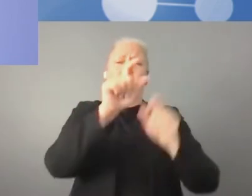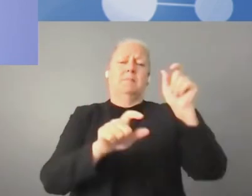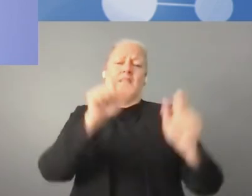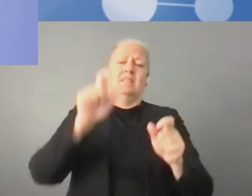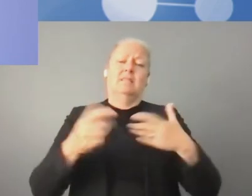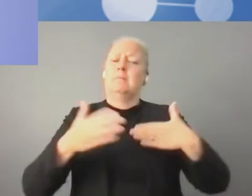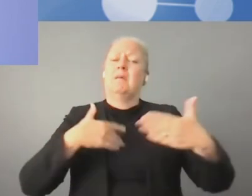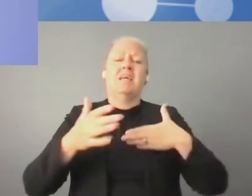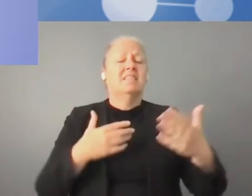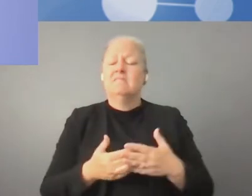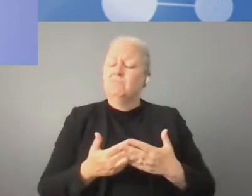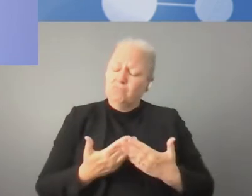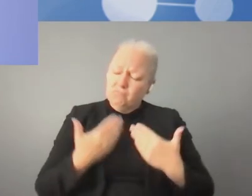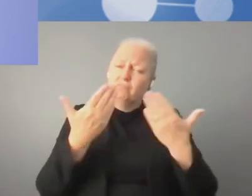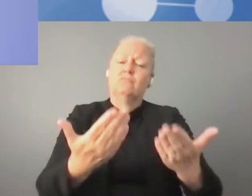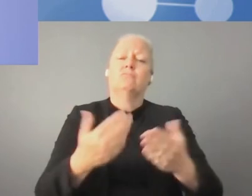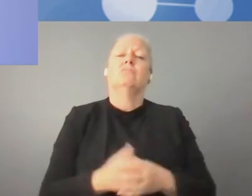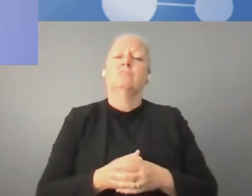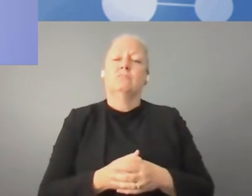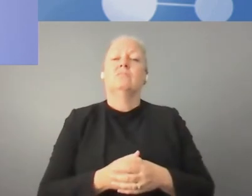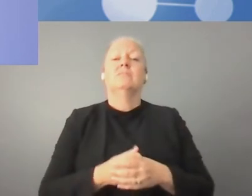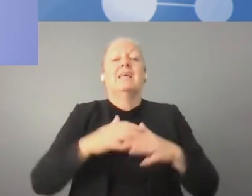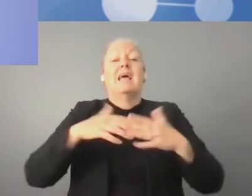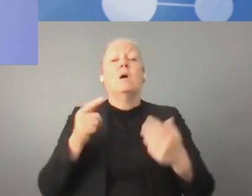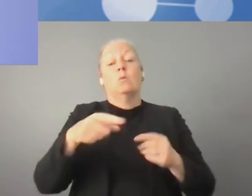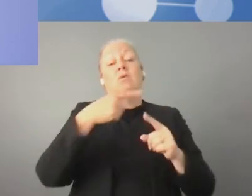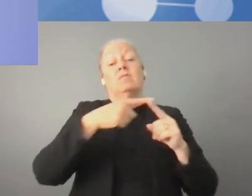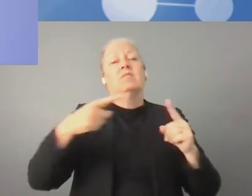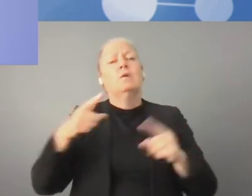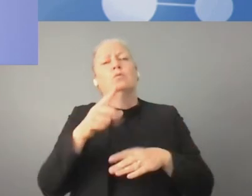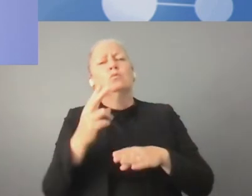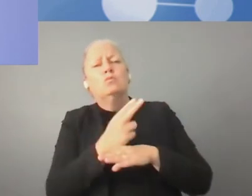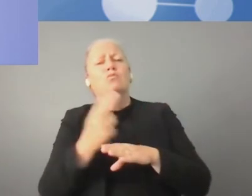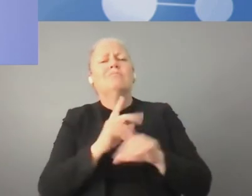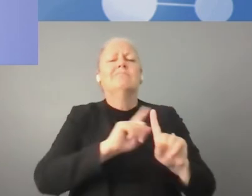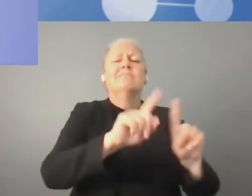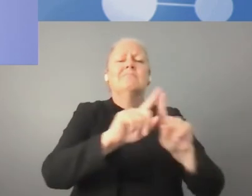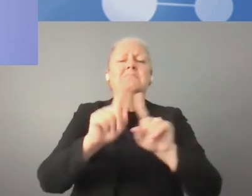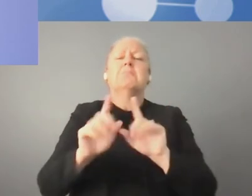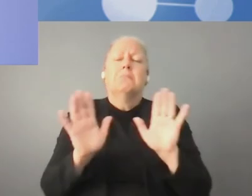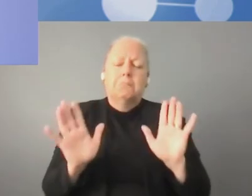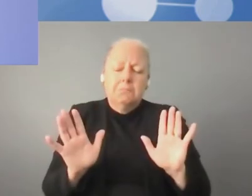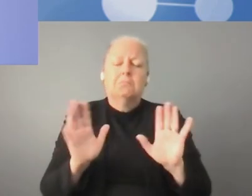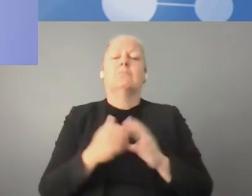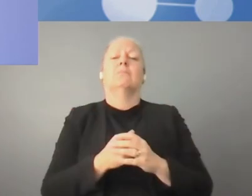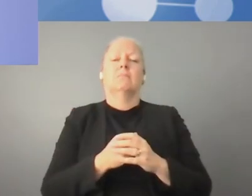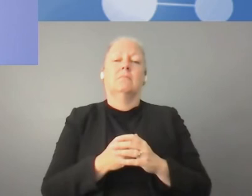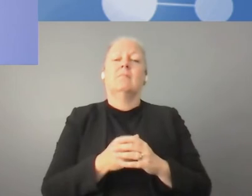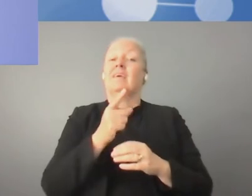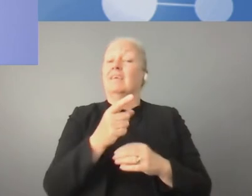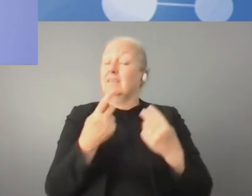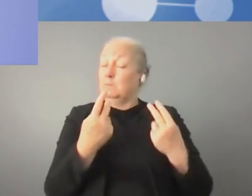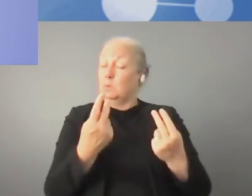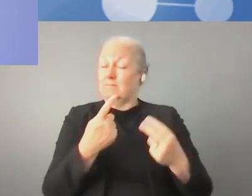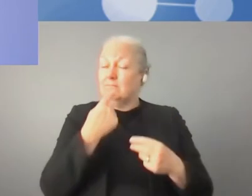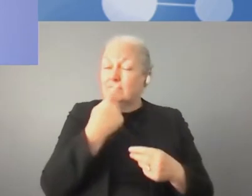了改变、改善全球的互联网利用。我们不希望任何人能够